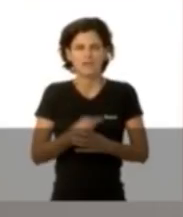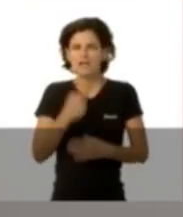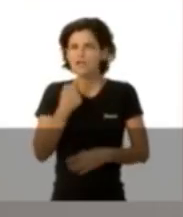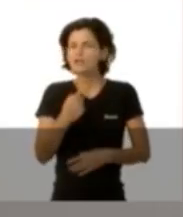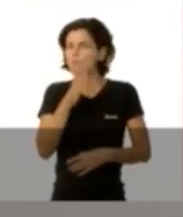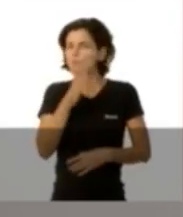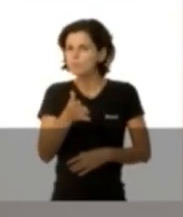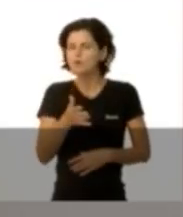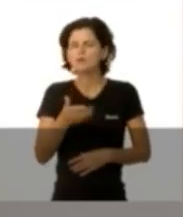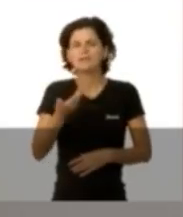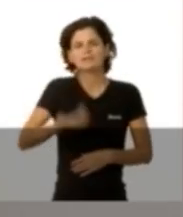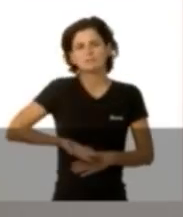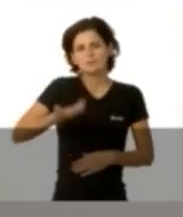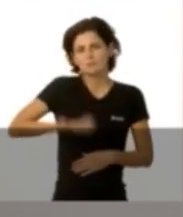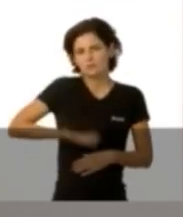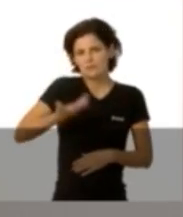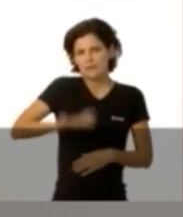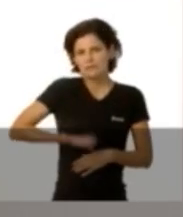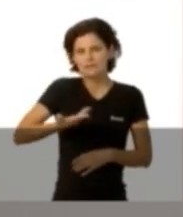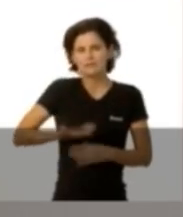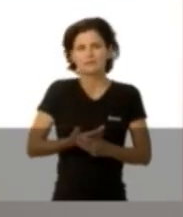Jo crec que és molt important